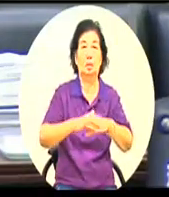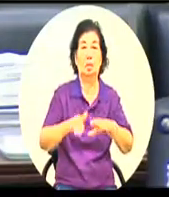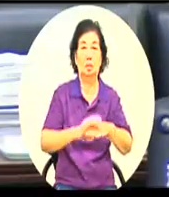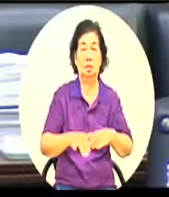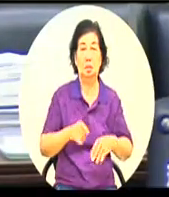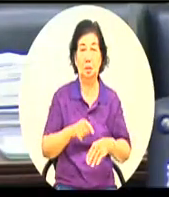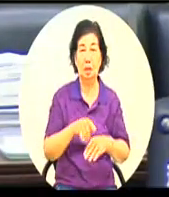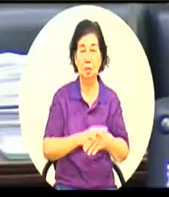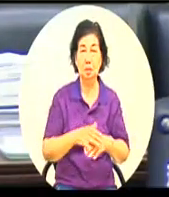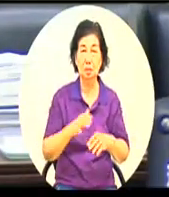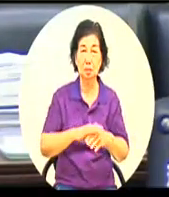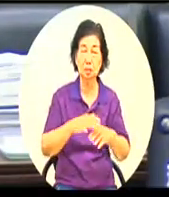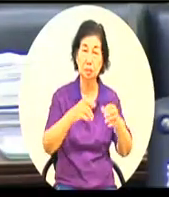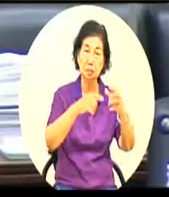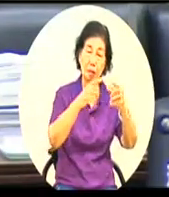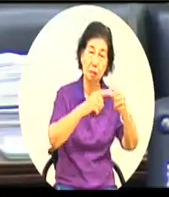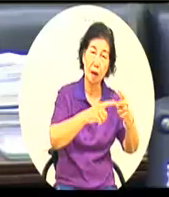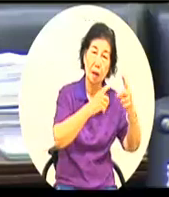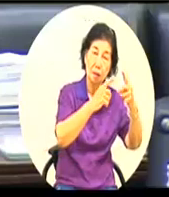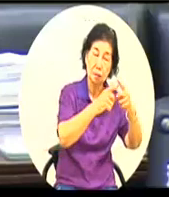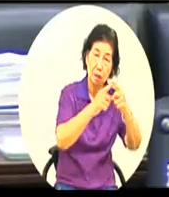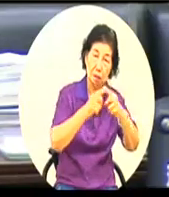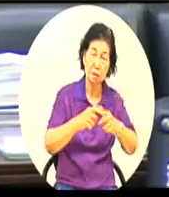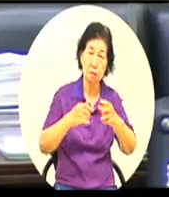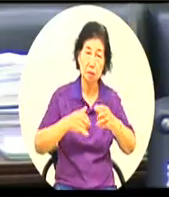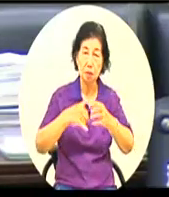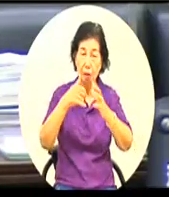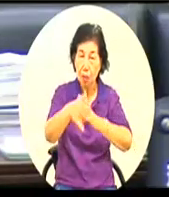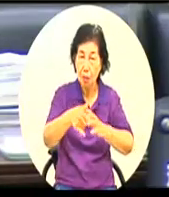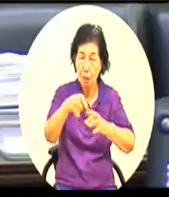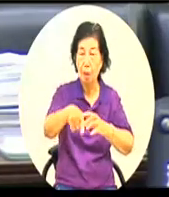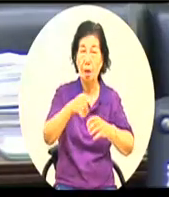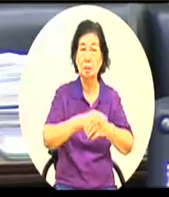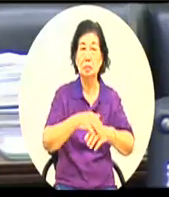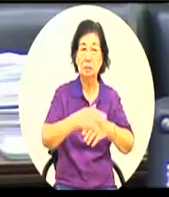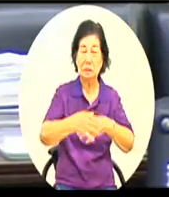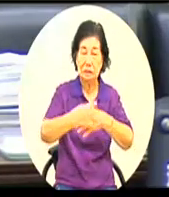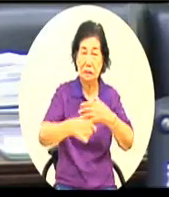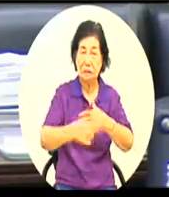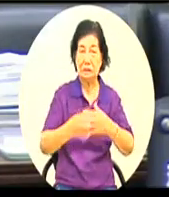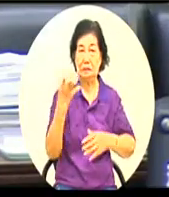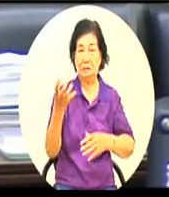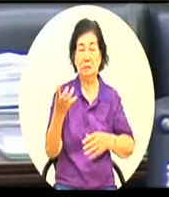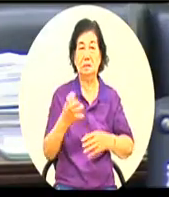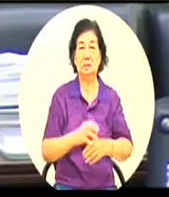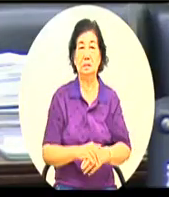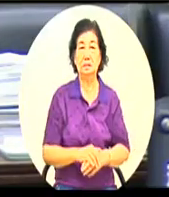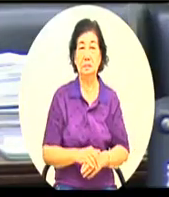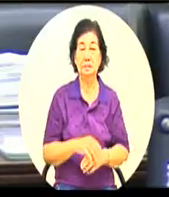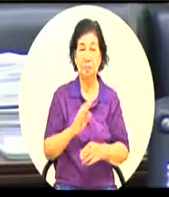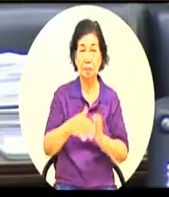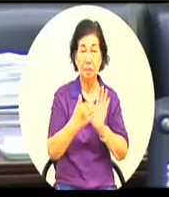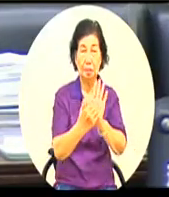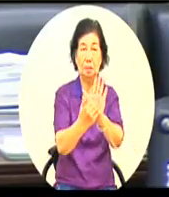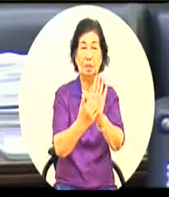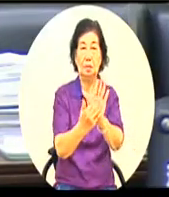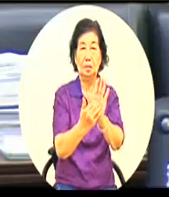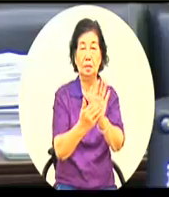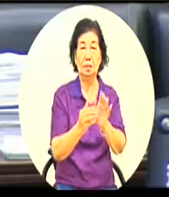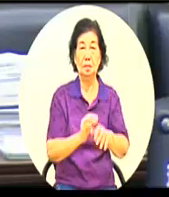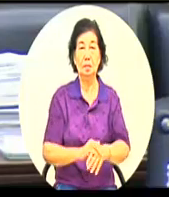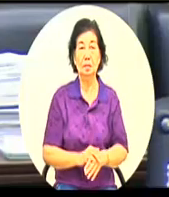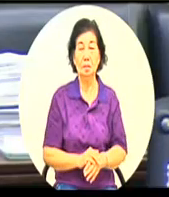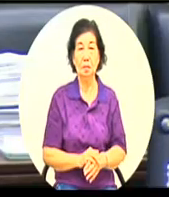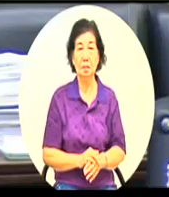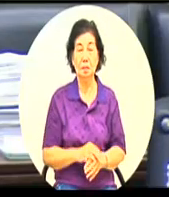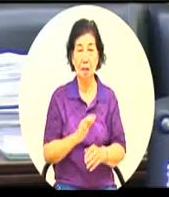是人的皮肤直接碰触到蛇龙，这个伤势可能会更加的严重。 这是在防土匪的，防那个敌